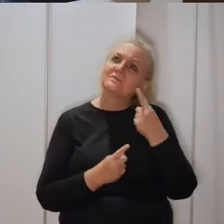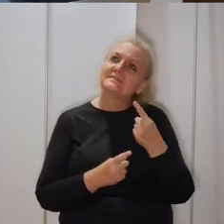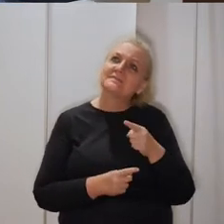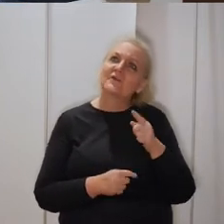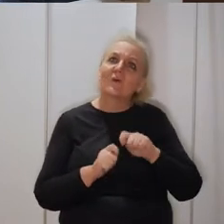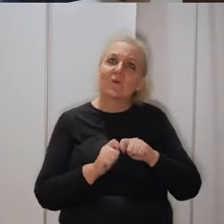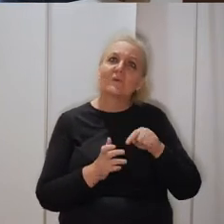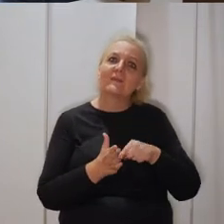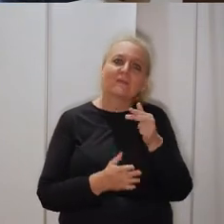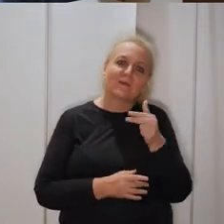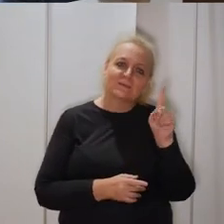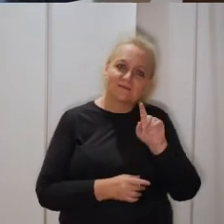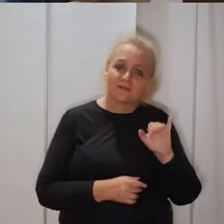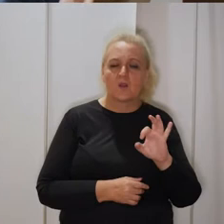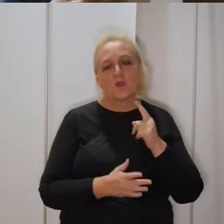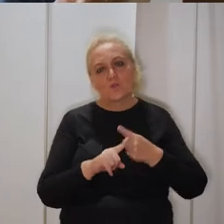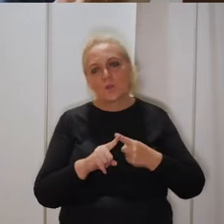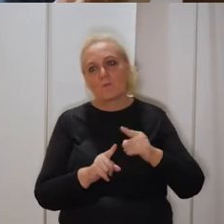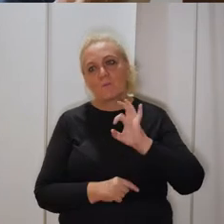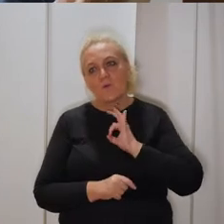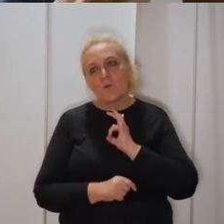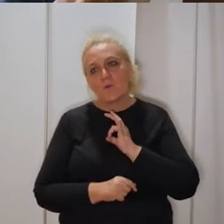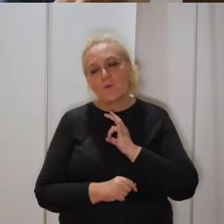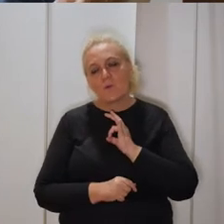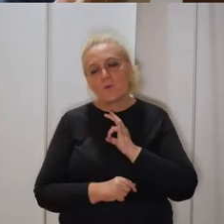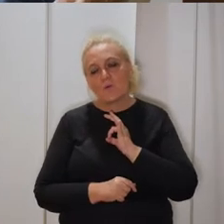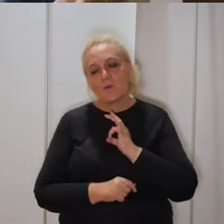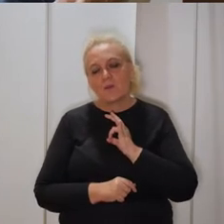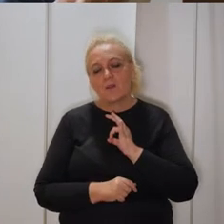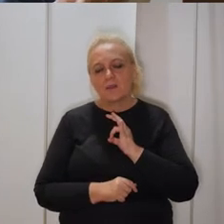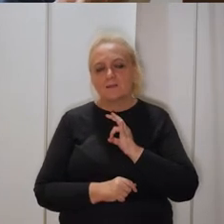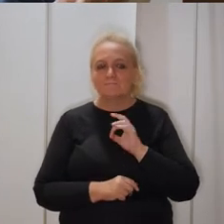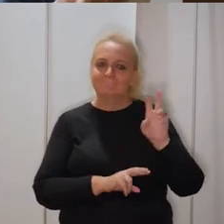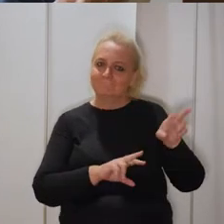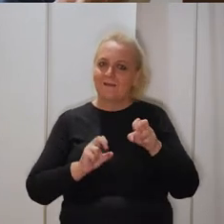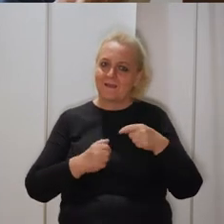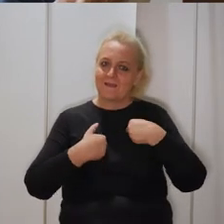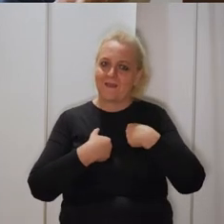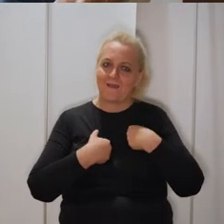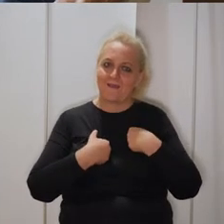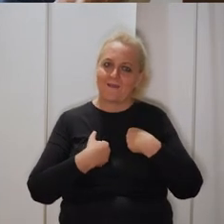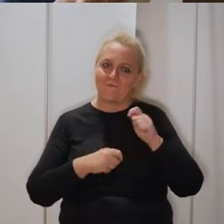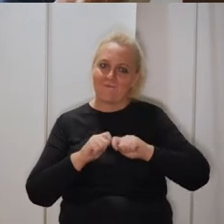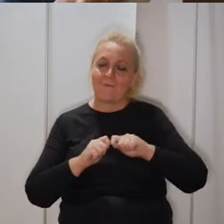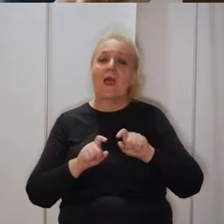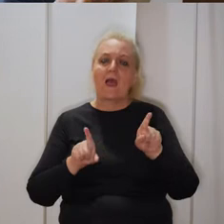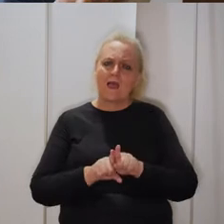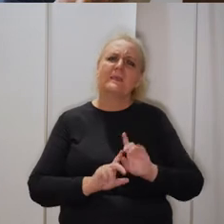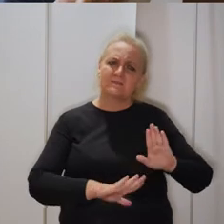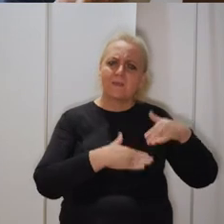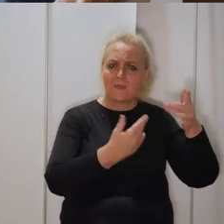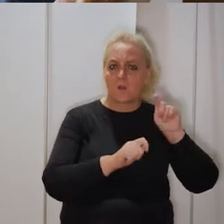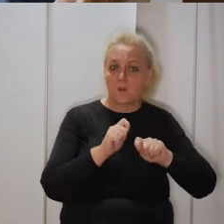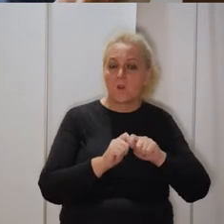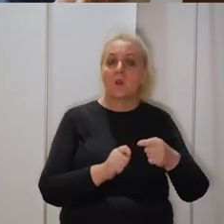jest trochę z mojej strony przejmowanie kontroli, ale też oddawanie kontroli, bo